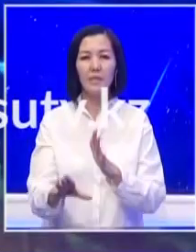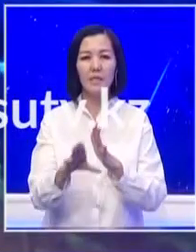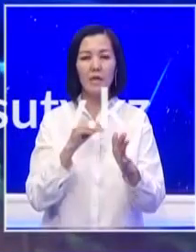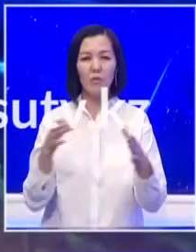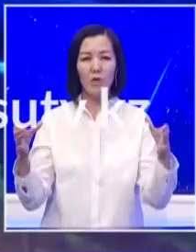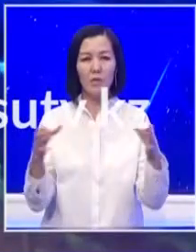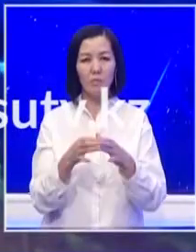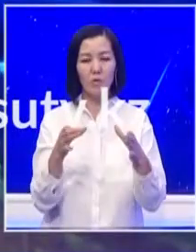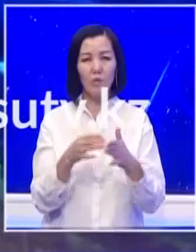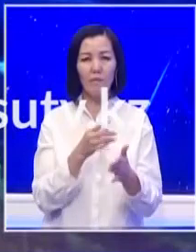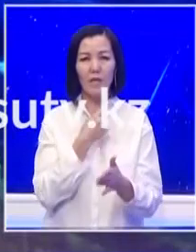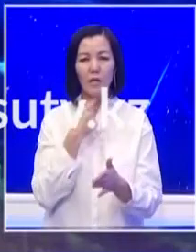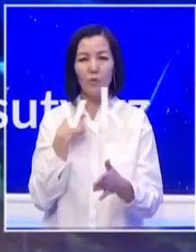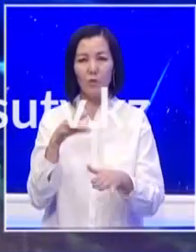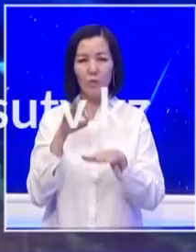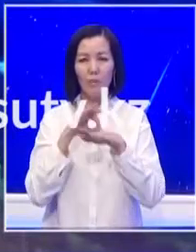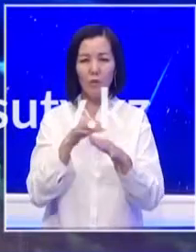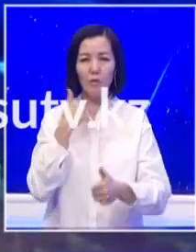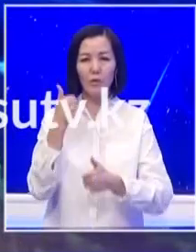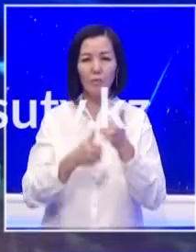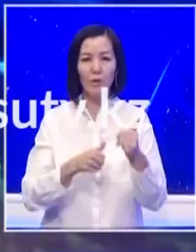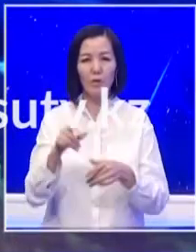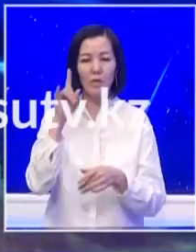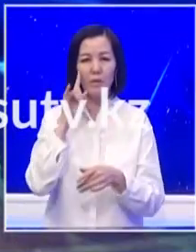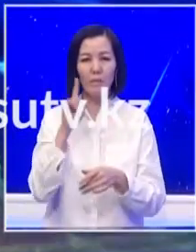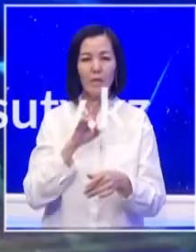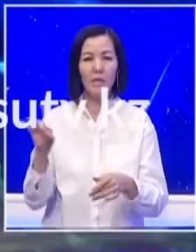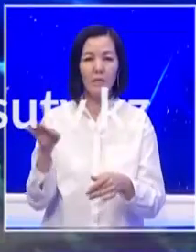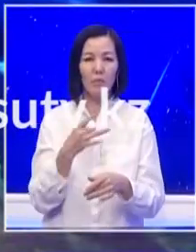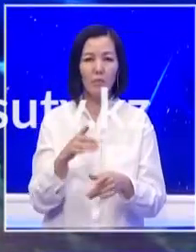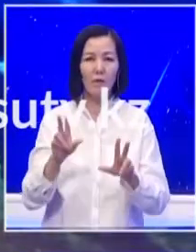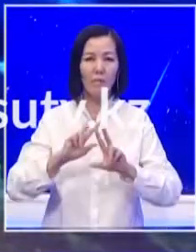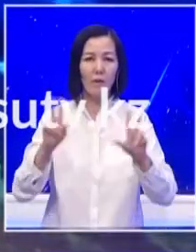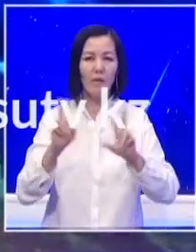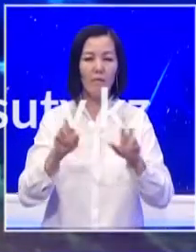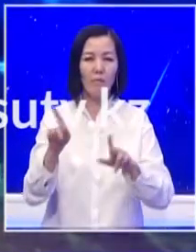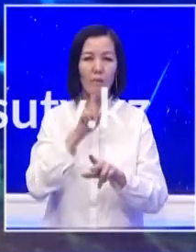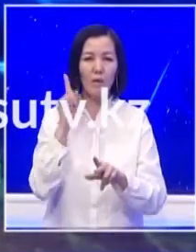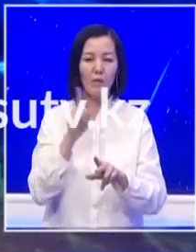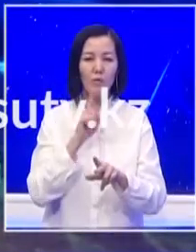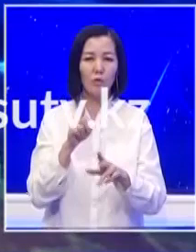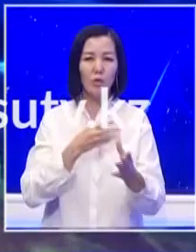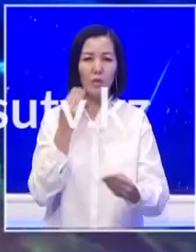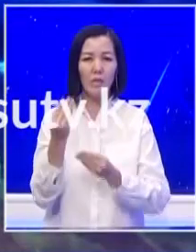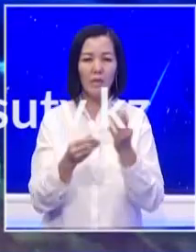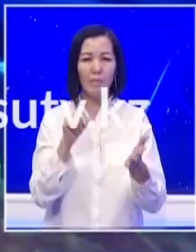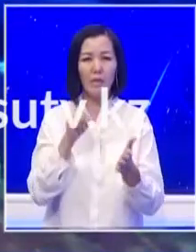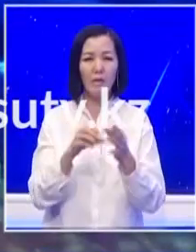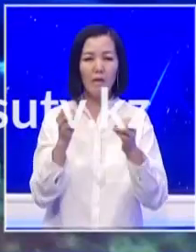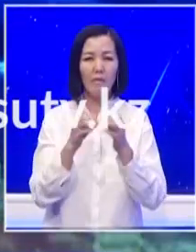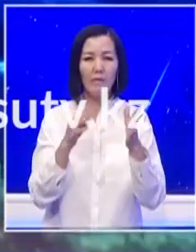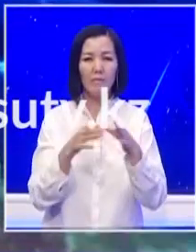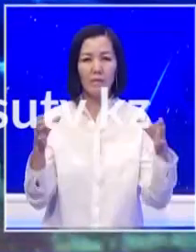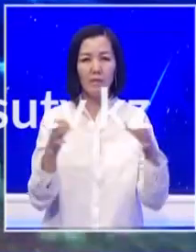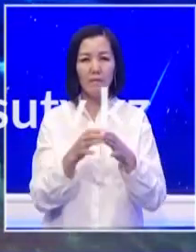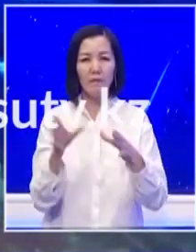Дорога в сборную. В Талдыкургане проходит чемпионат Республики Казахстан по волейболу среди девушек молодежной лиги. В нем принимают участие